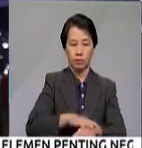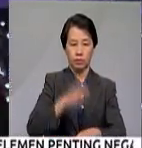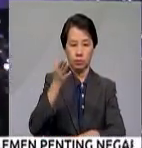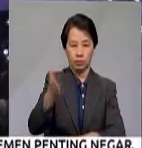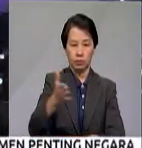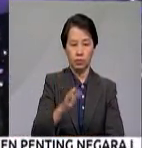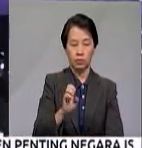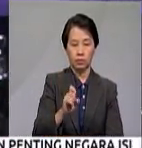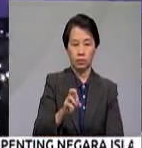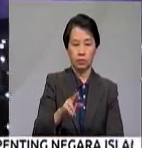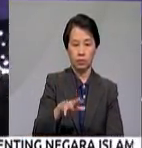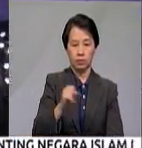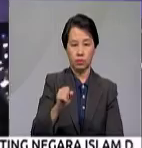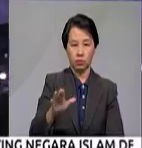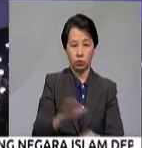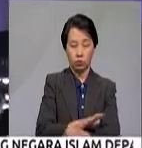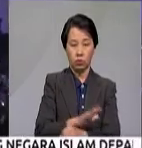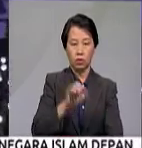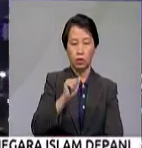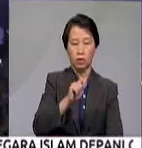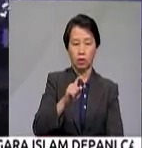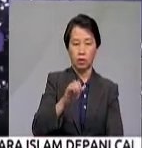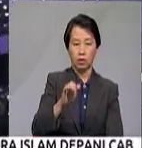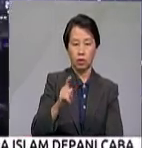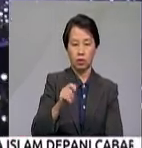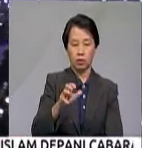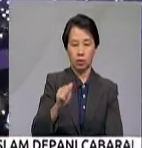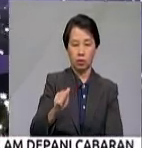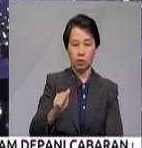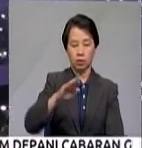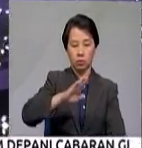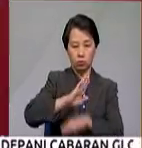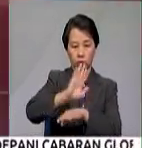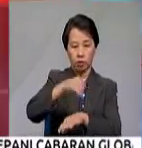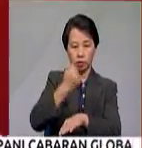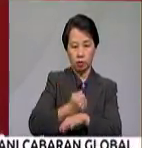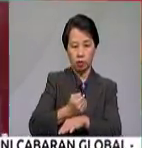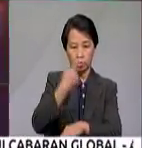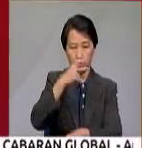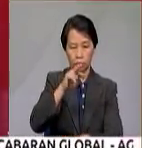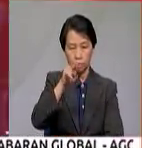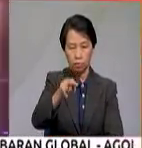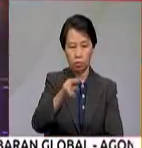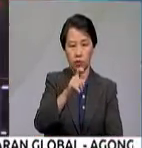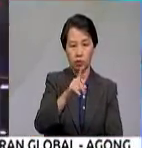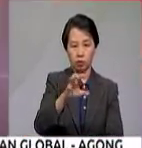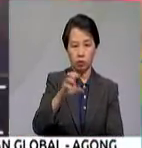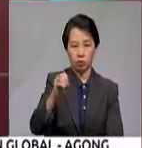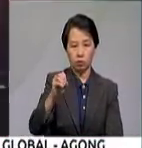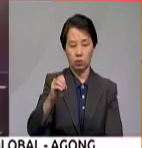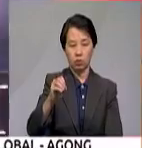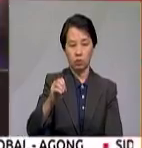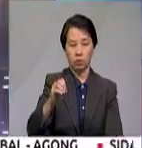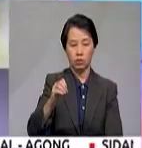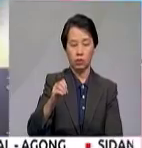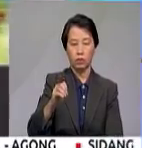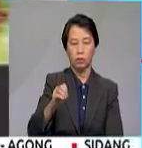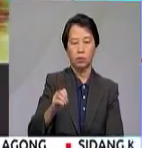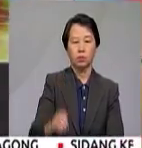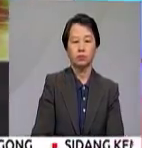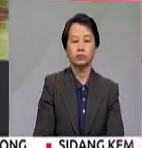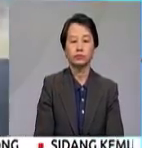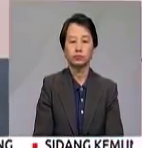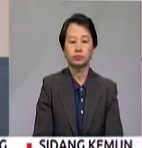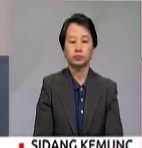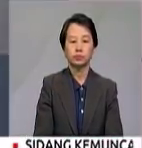sebagai Aries itu memenuhi Azjata Arena Bukit Jalil untuk menyaksikan konsert EXO Planet 5 Exploration in Kuala